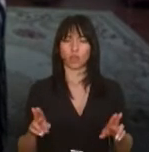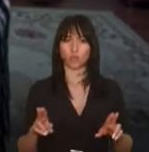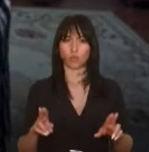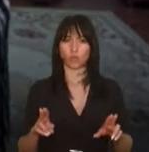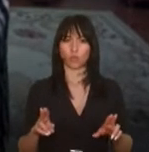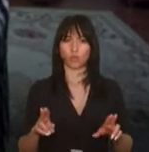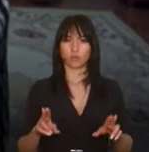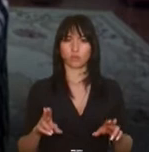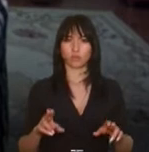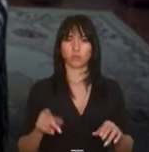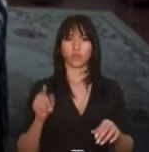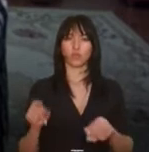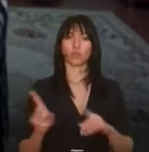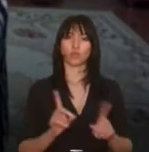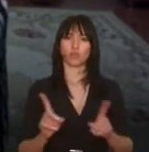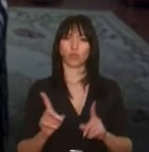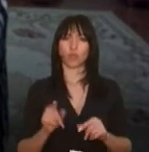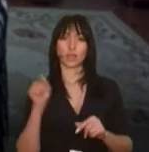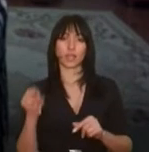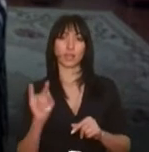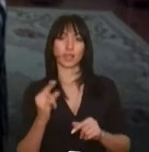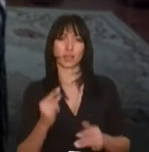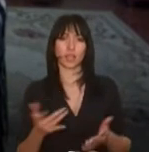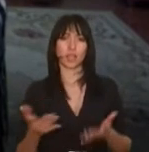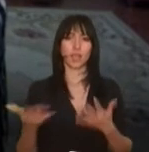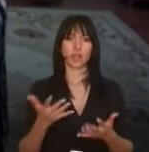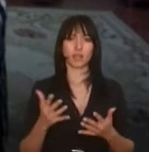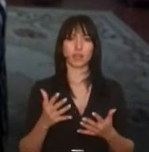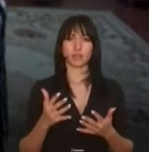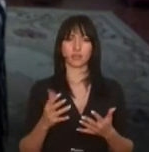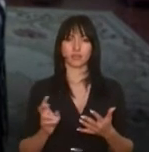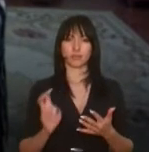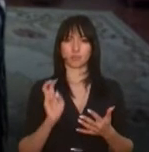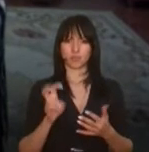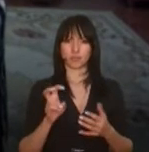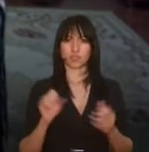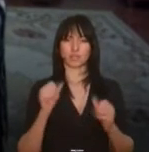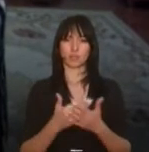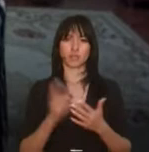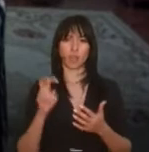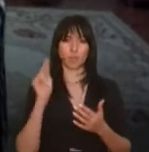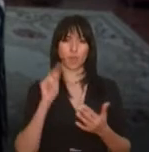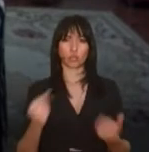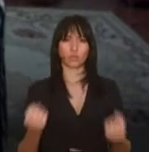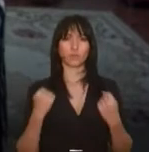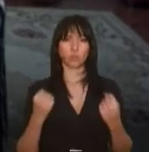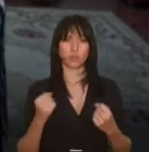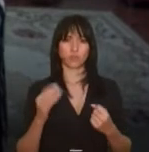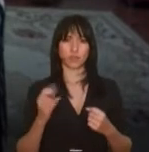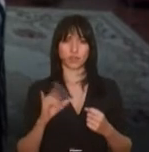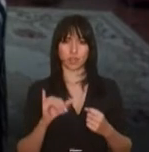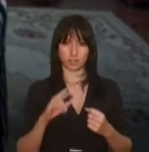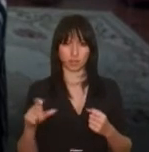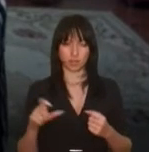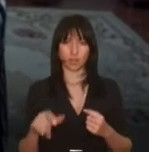слід відмітити, що ті діти, які займаються в різноманітних спортивних секціях, вони повинні про них забувати, тому що